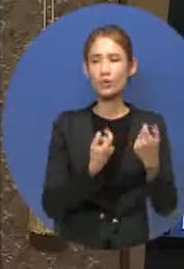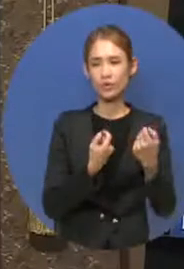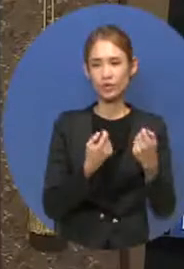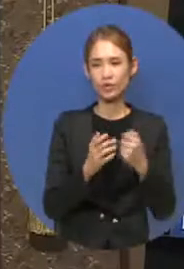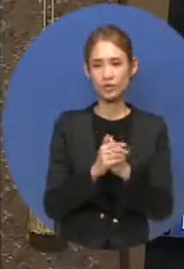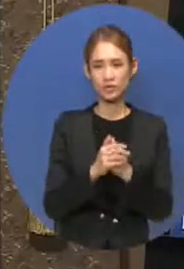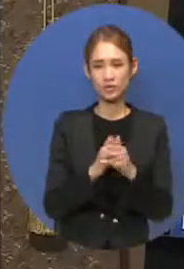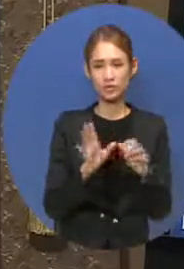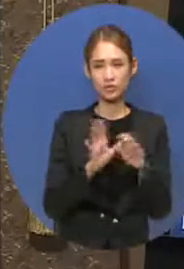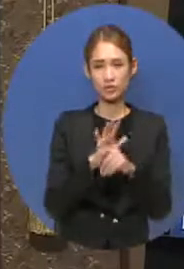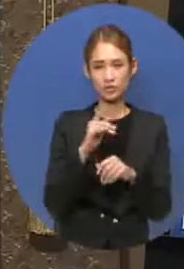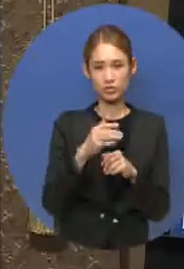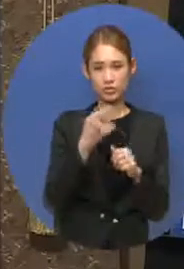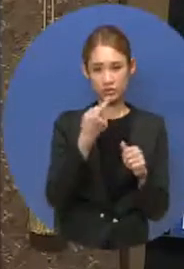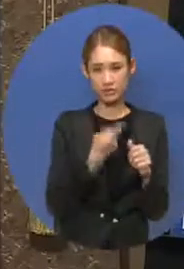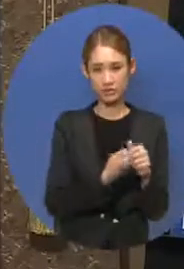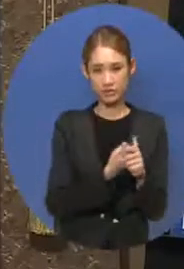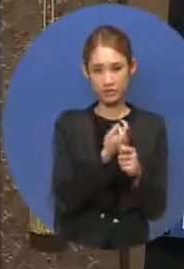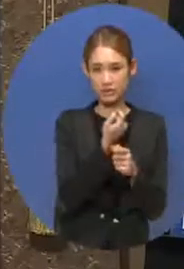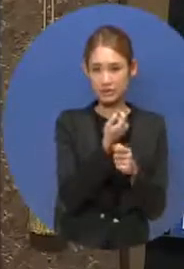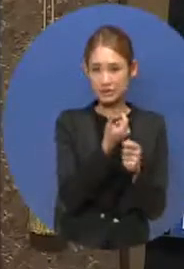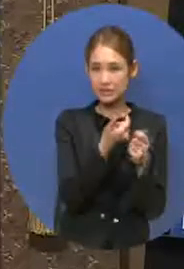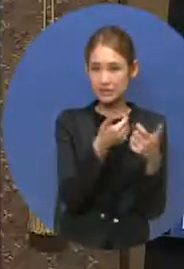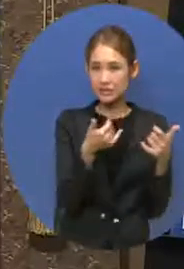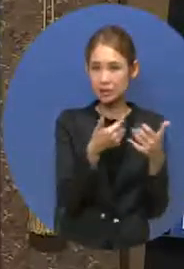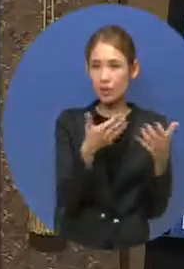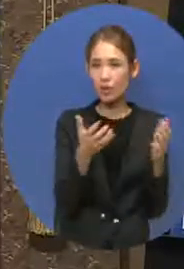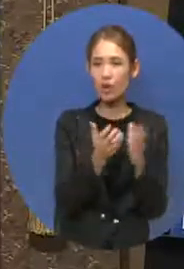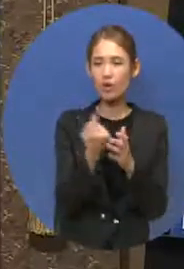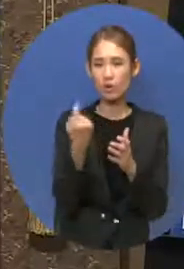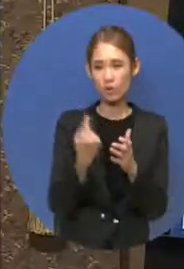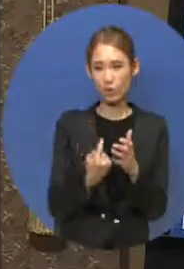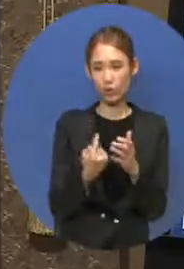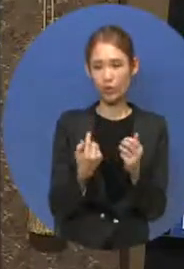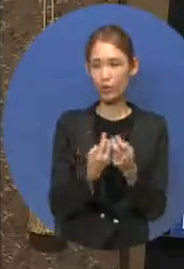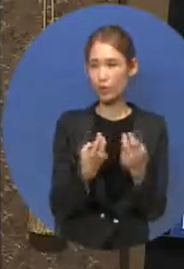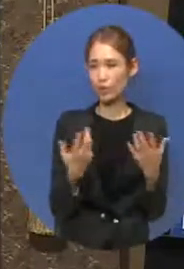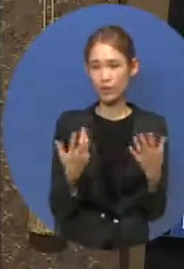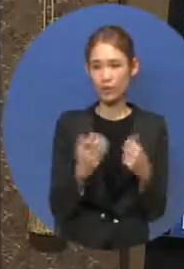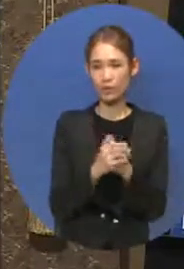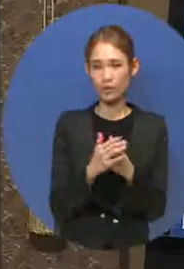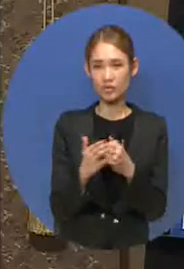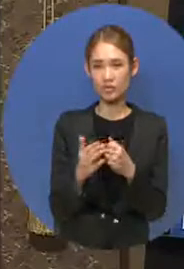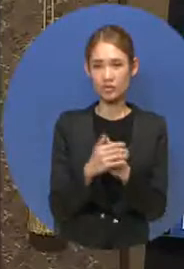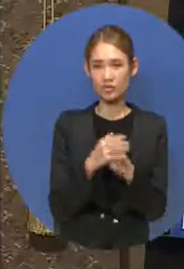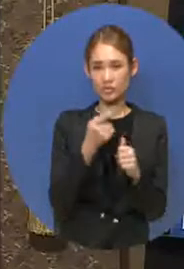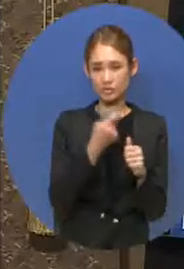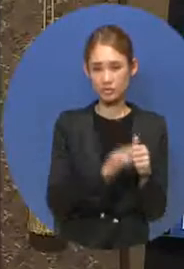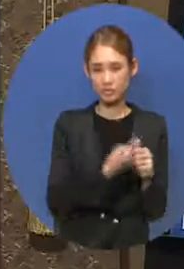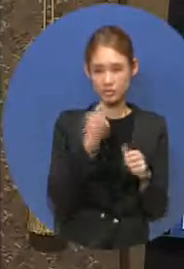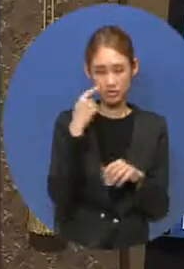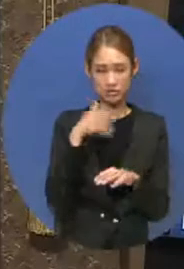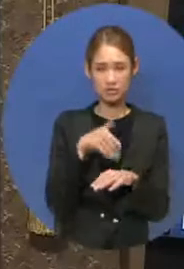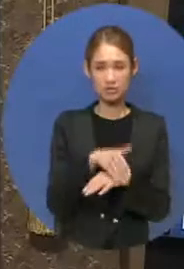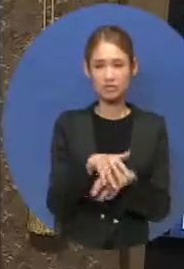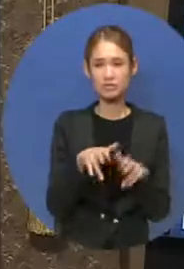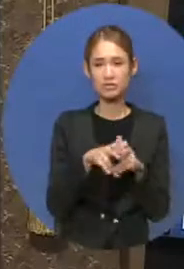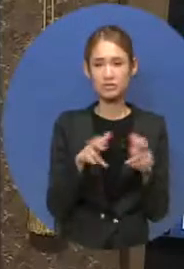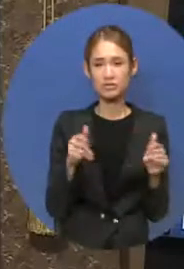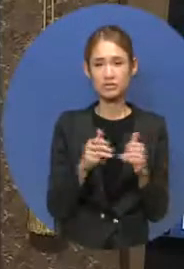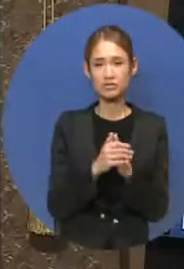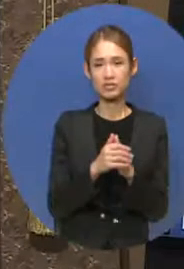코로나 상황에서도 자연스럽게 소규모 인원이 올 수밖에 없었잖아요. 네. 그러다 보니까 자연스럽게 저희